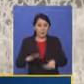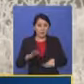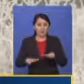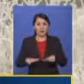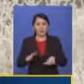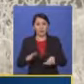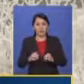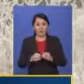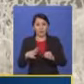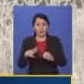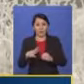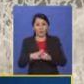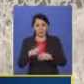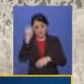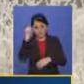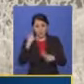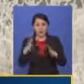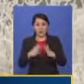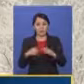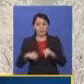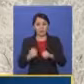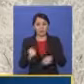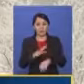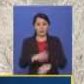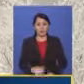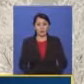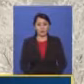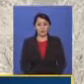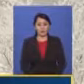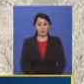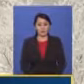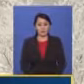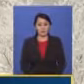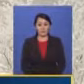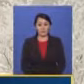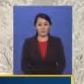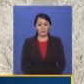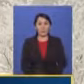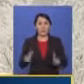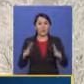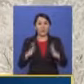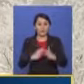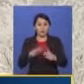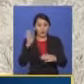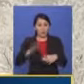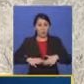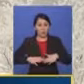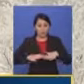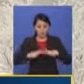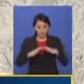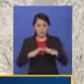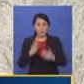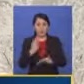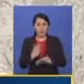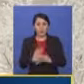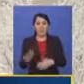барысында 15-ден астам ескі үй бұзылған. Дома располагались на заболоченных участках. Үйлер сулы батпақты жерлерде орналасқан